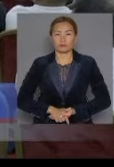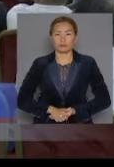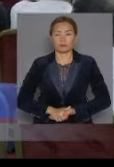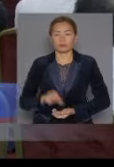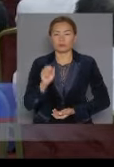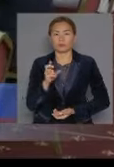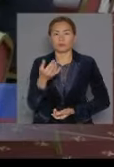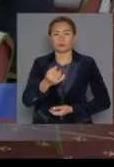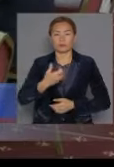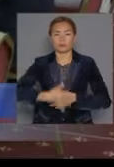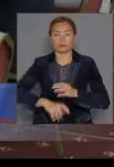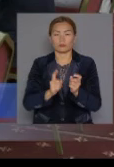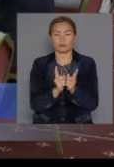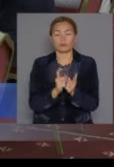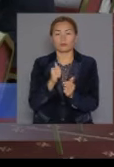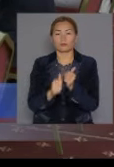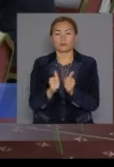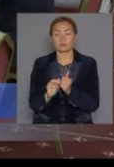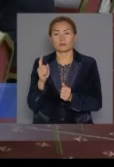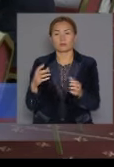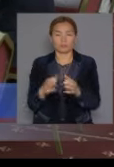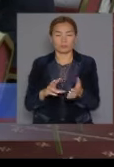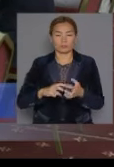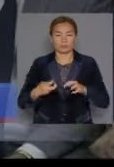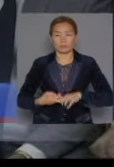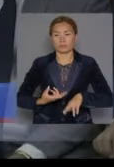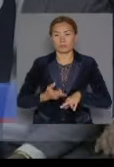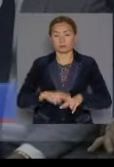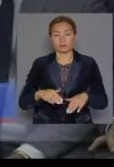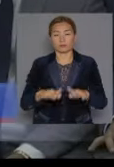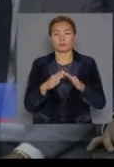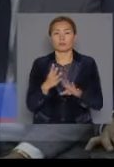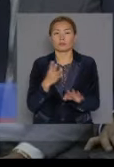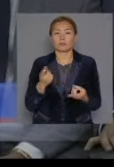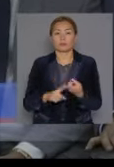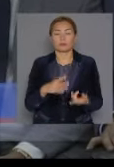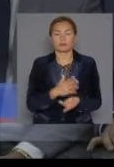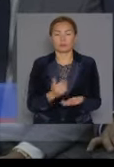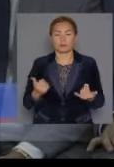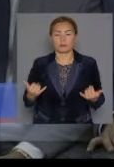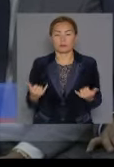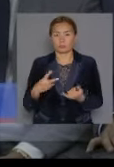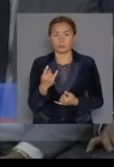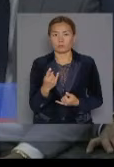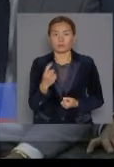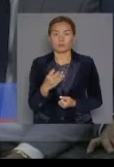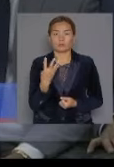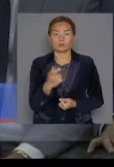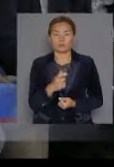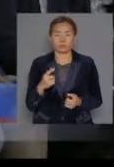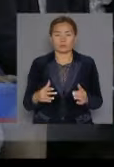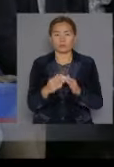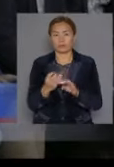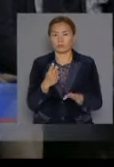Абай орталығындағы кездесуде әкімнің әуелгі тоқталған мәселесі де осы тұрғын үйлерге қатысты болды. Бүгінде 21104 адам тұрғын